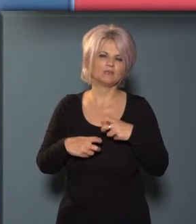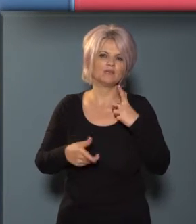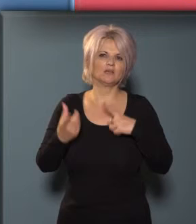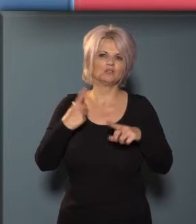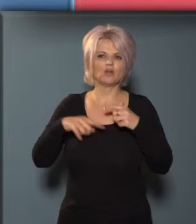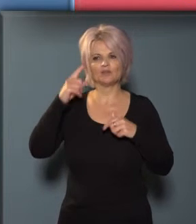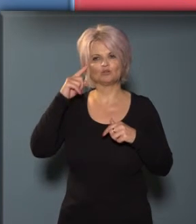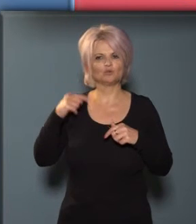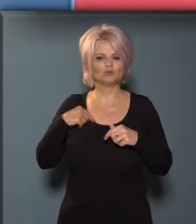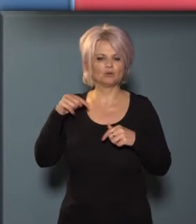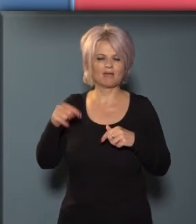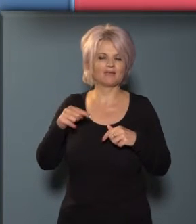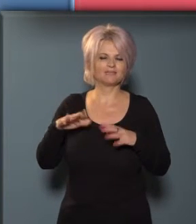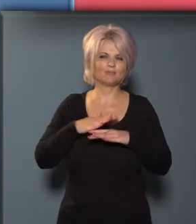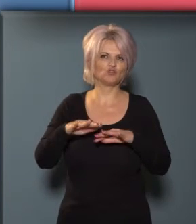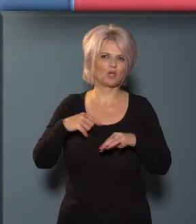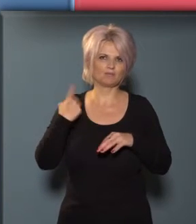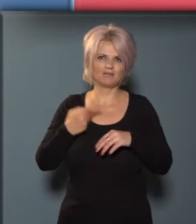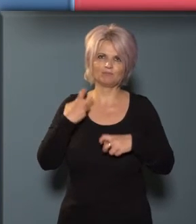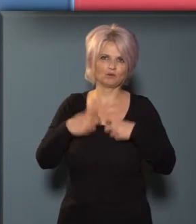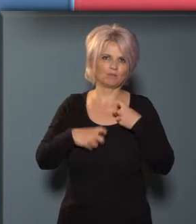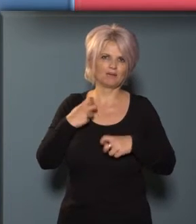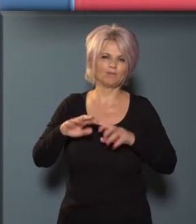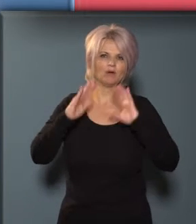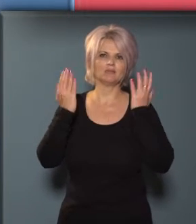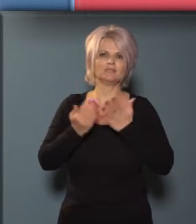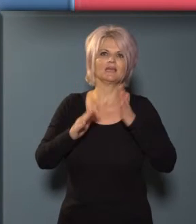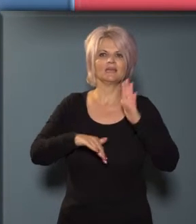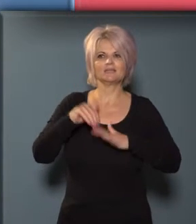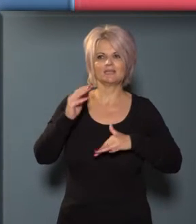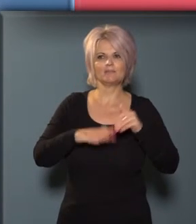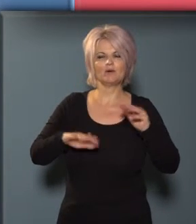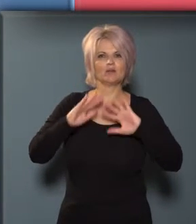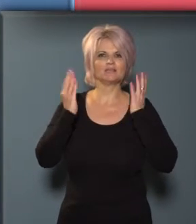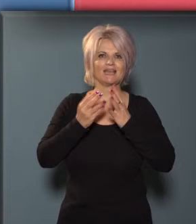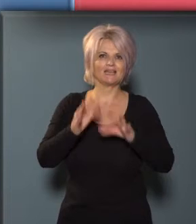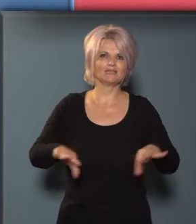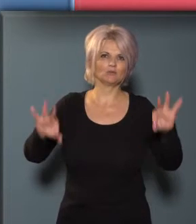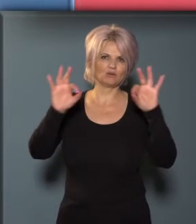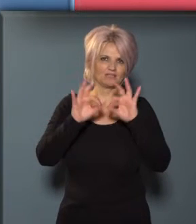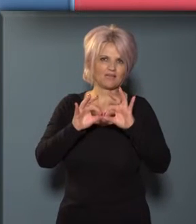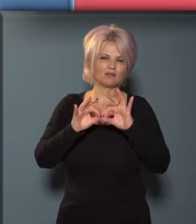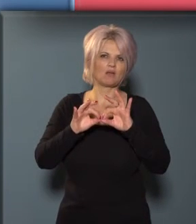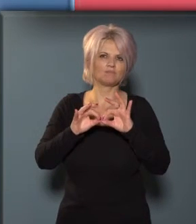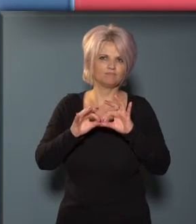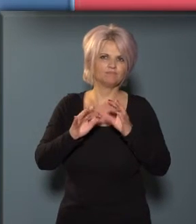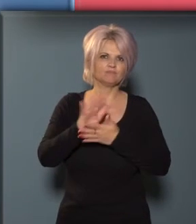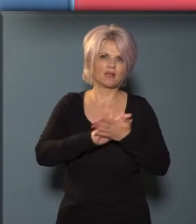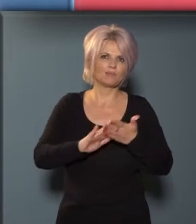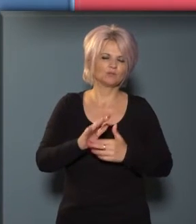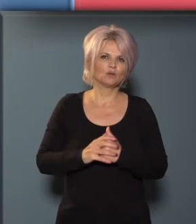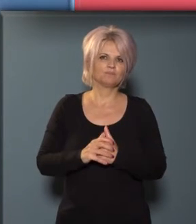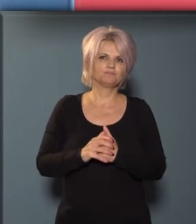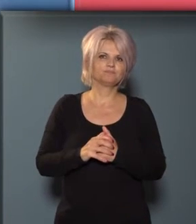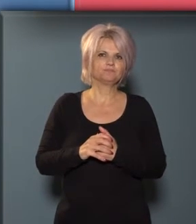ez nem a mi egyedi dolgunk, ez az egész iparágra, sőt az egész országra sok tekintetben